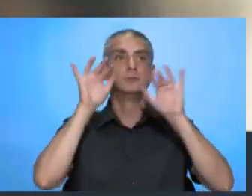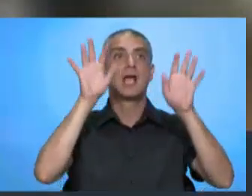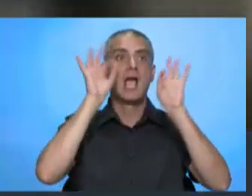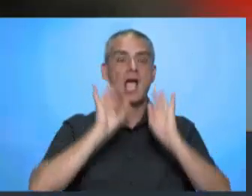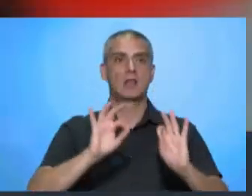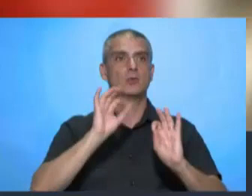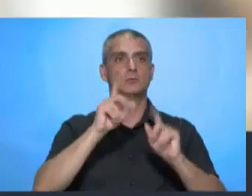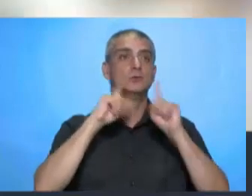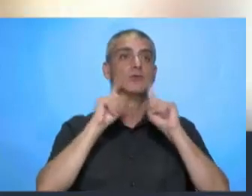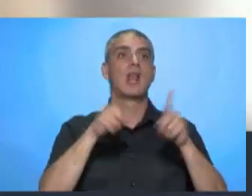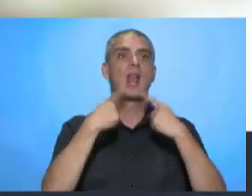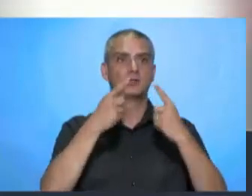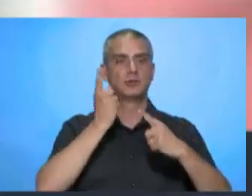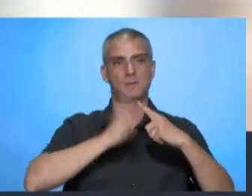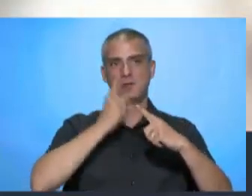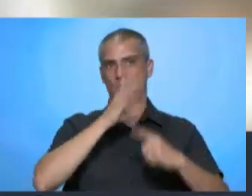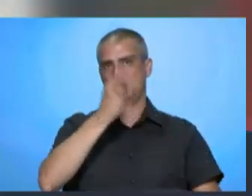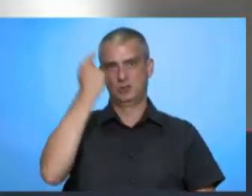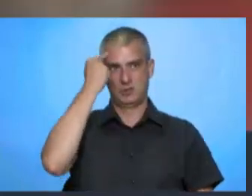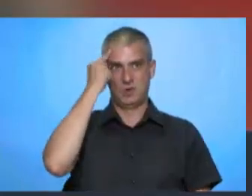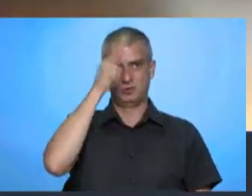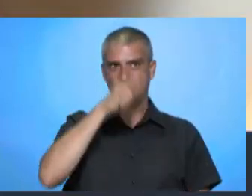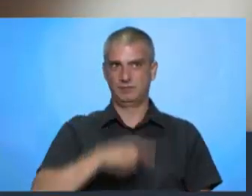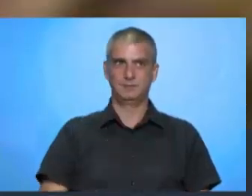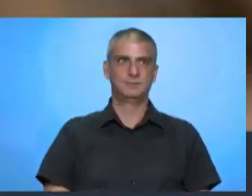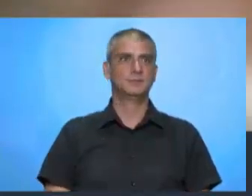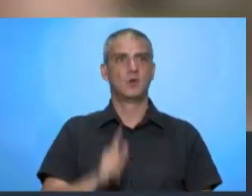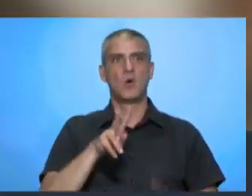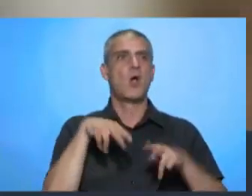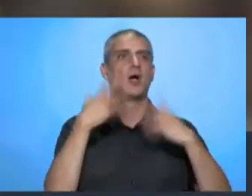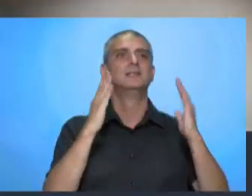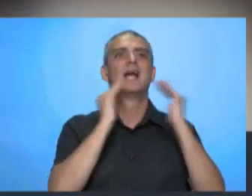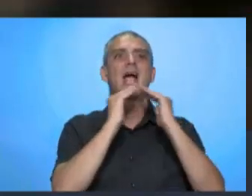כדי לשיר להם בדיוק את מה שהם חושבים.